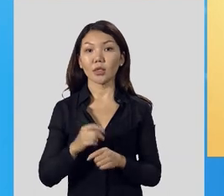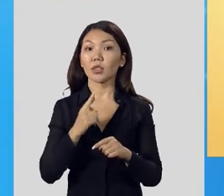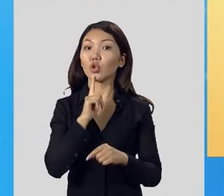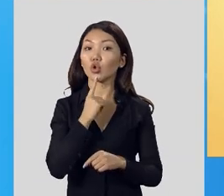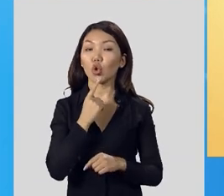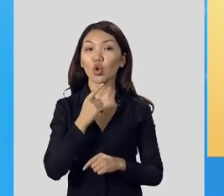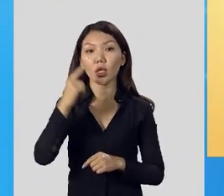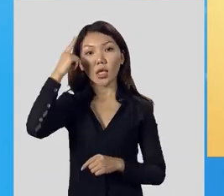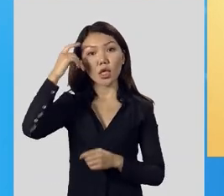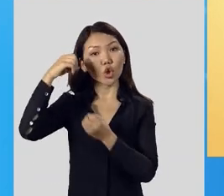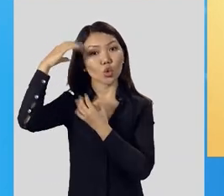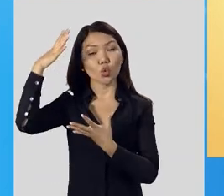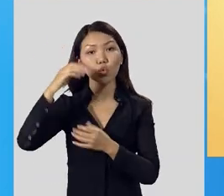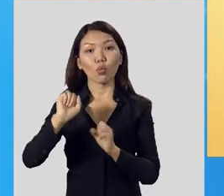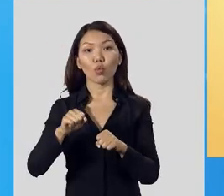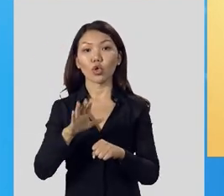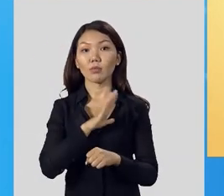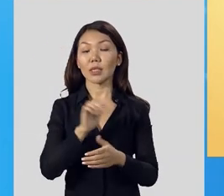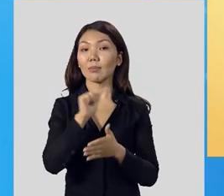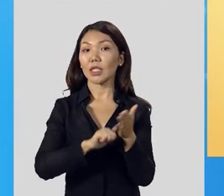может стать причиной смерти.